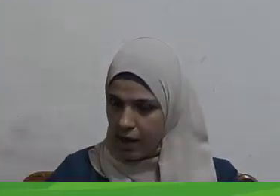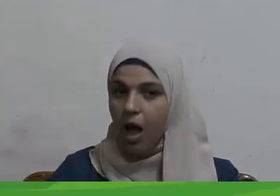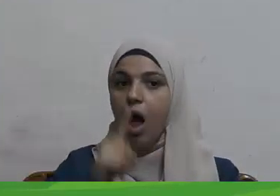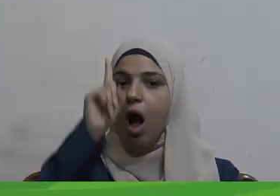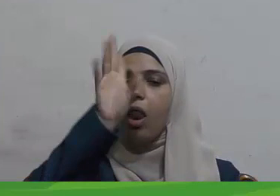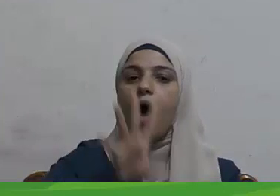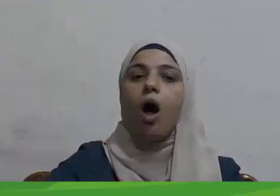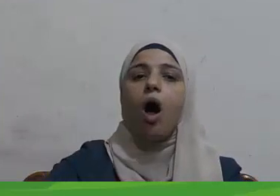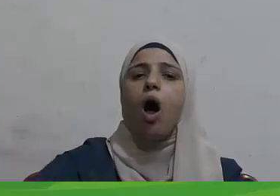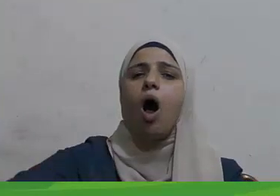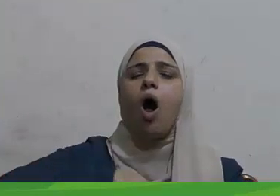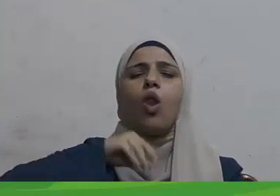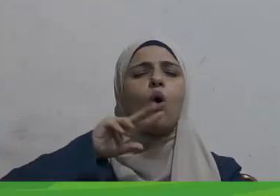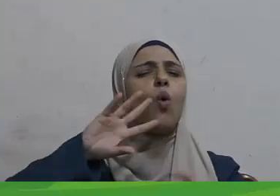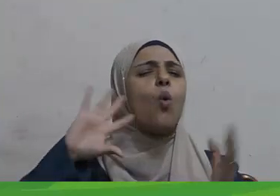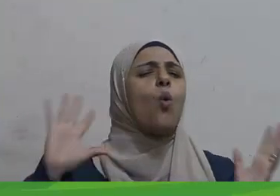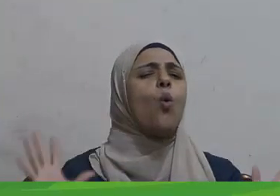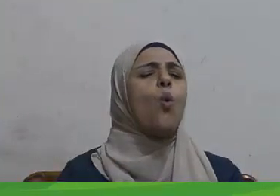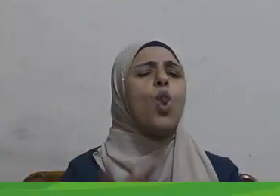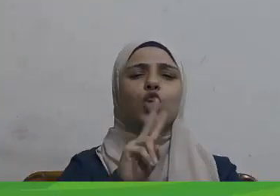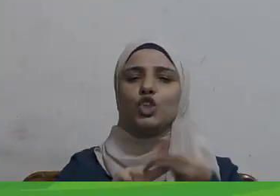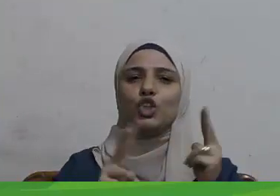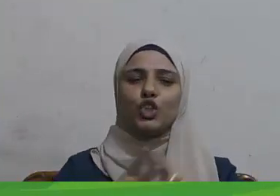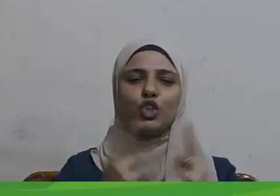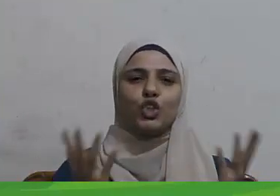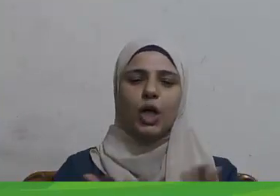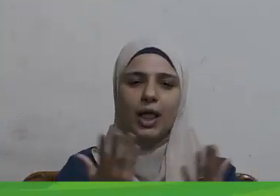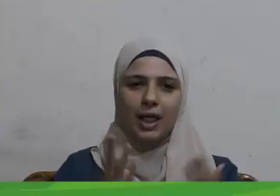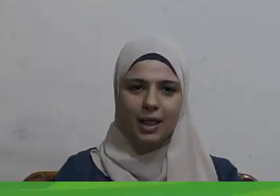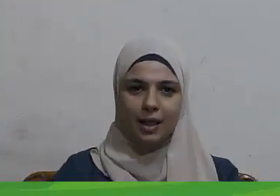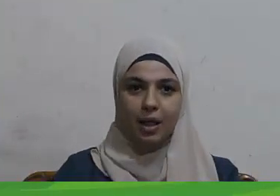إذن الله خالق كل شيء.